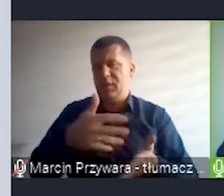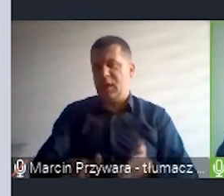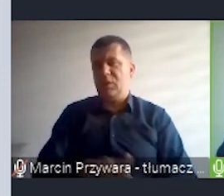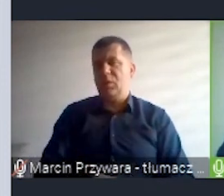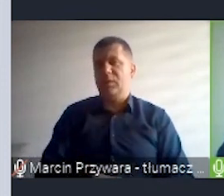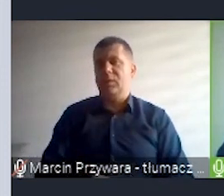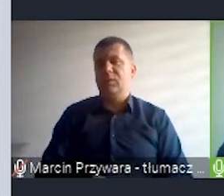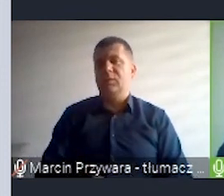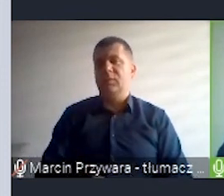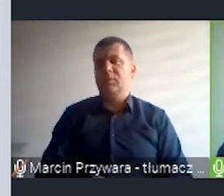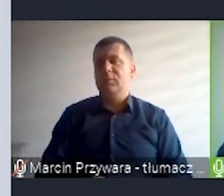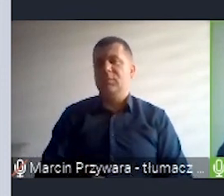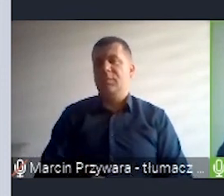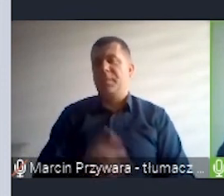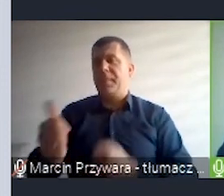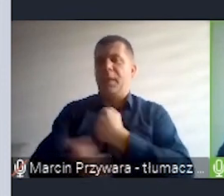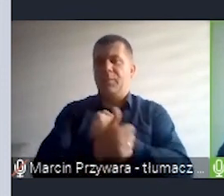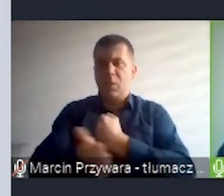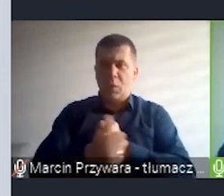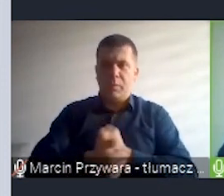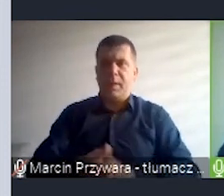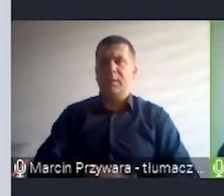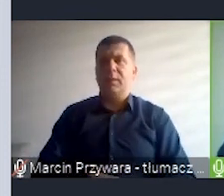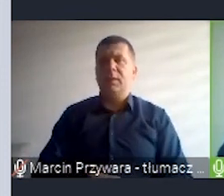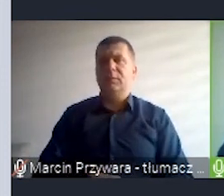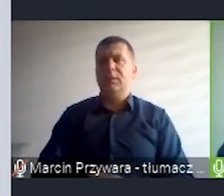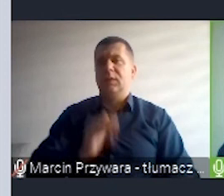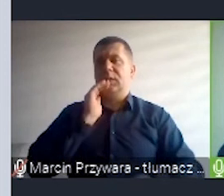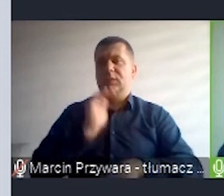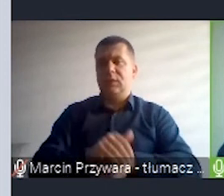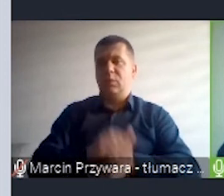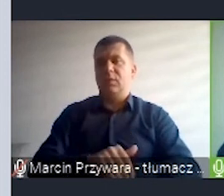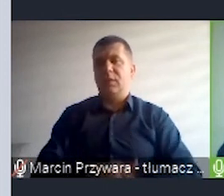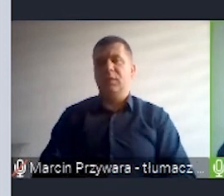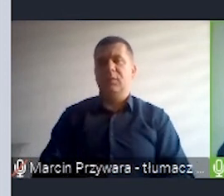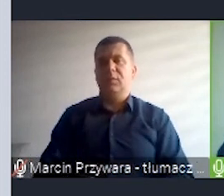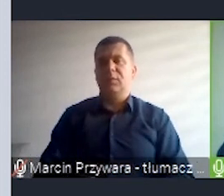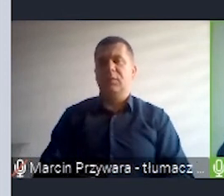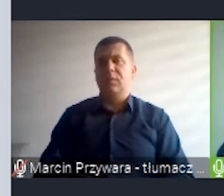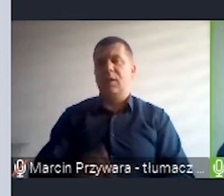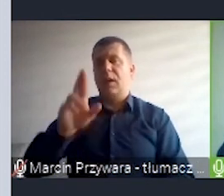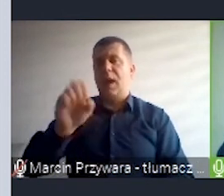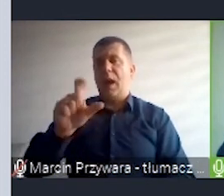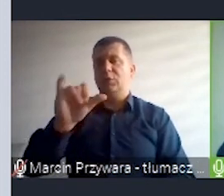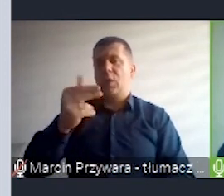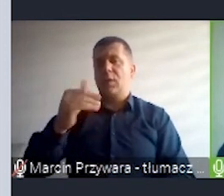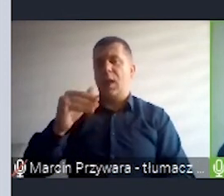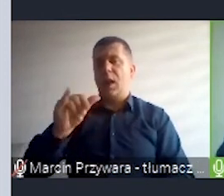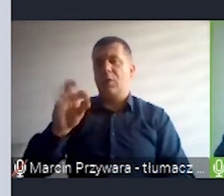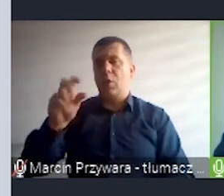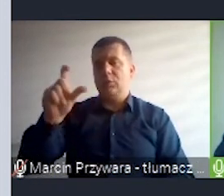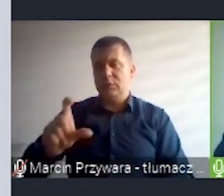przede wszystkim związane z dokumentacją zamówienia, bo ta racjonalność i przejrzystość